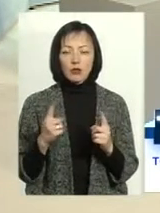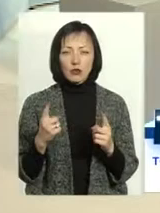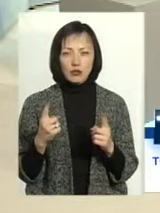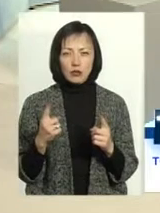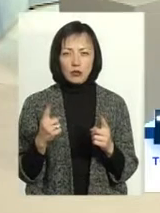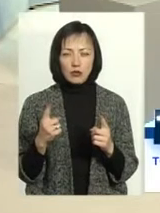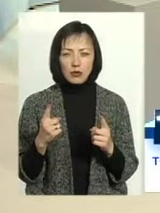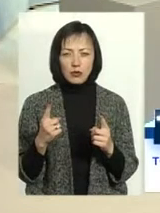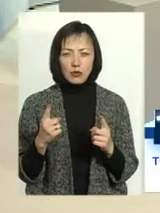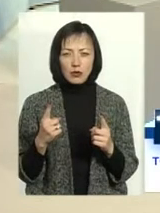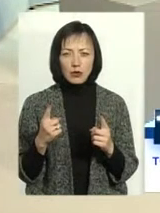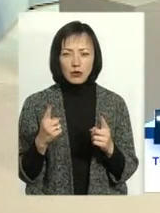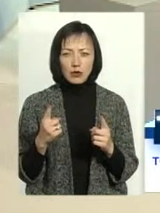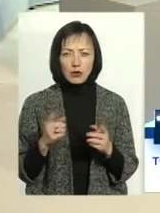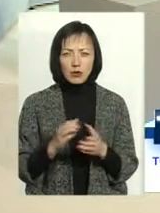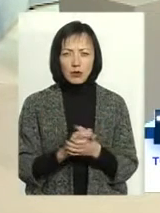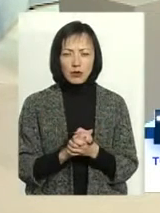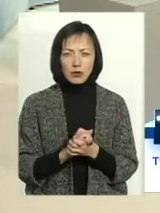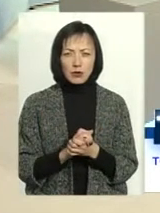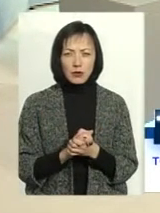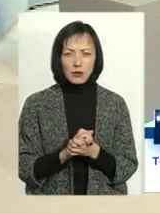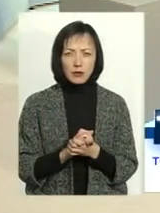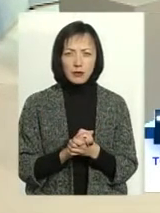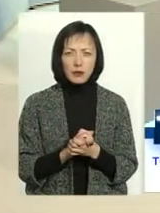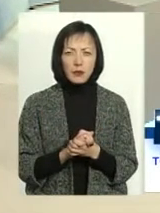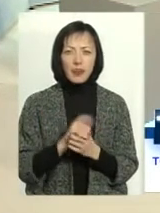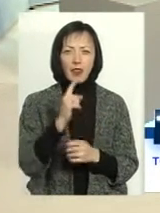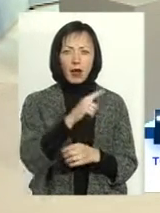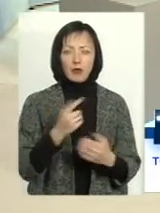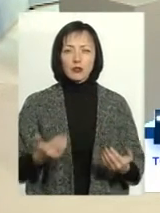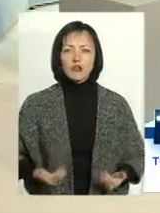проти 30-30 проживати проти покладено.